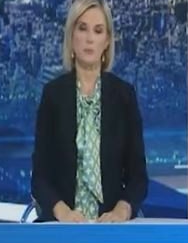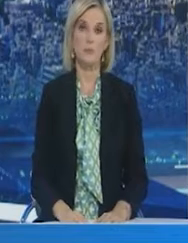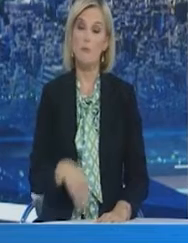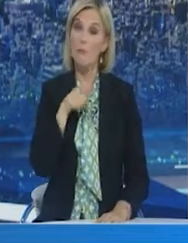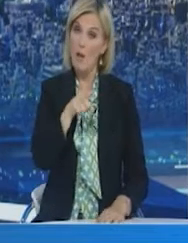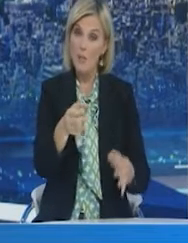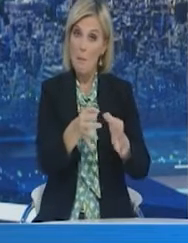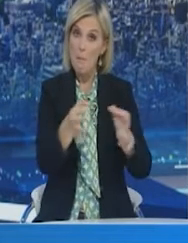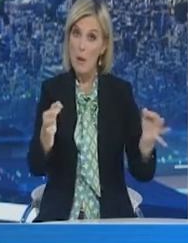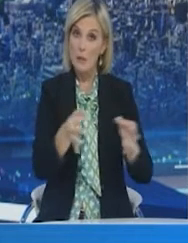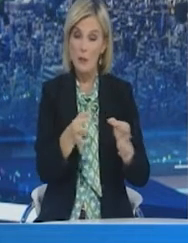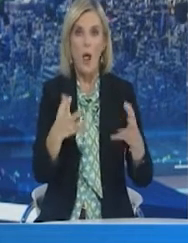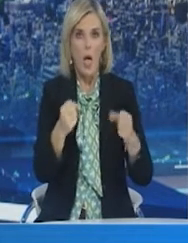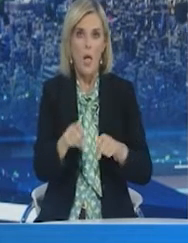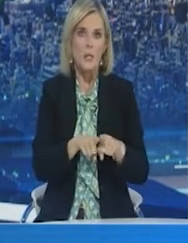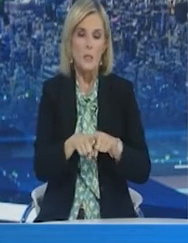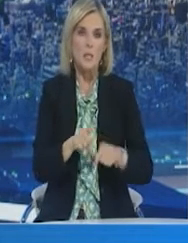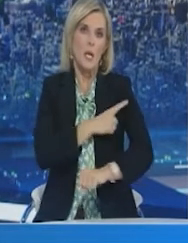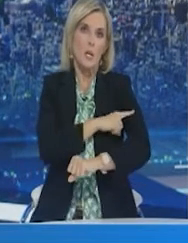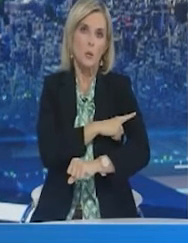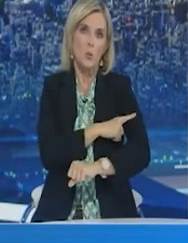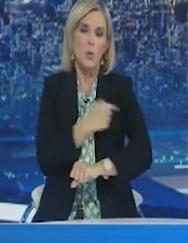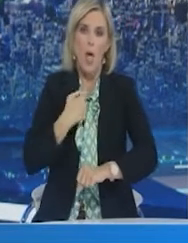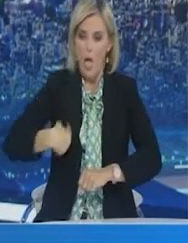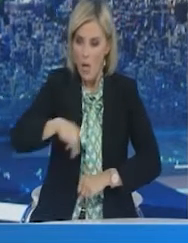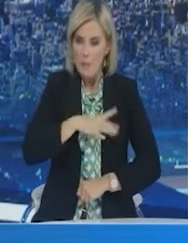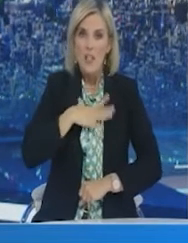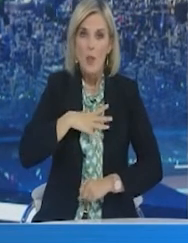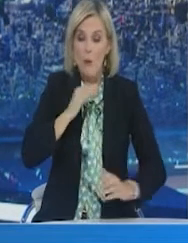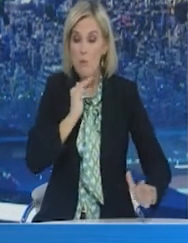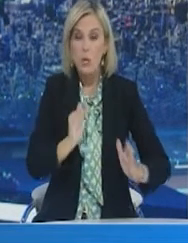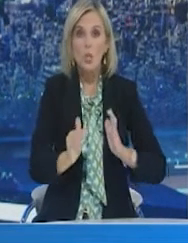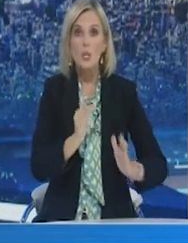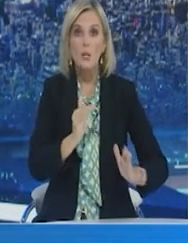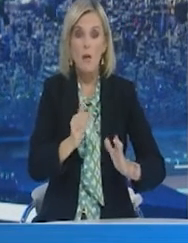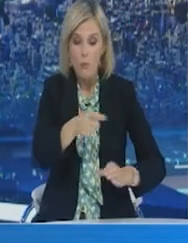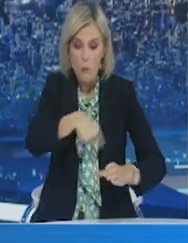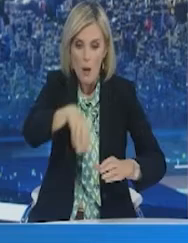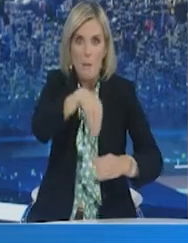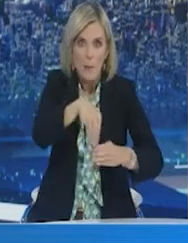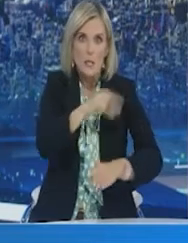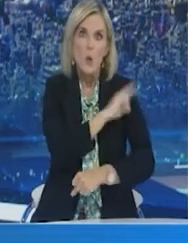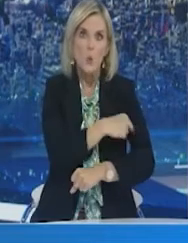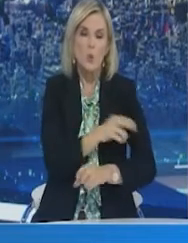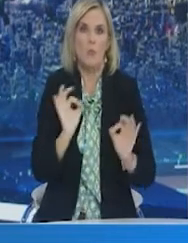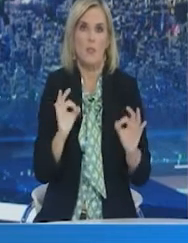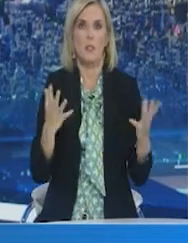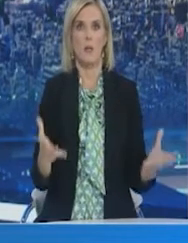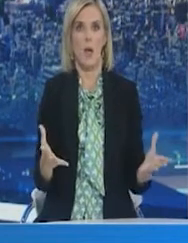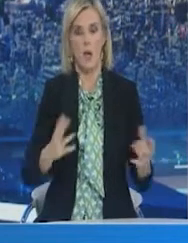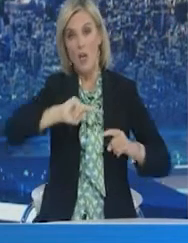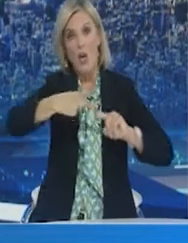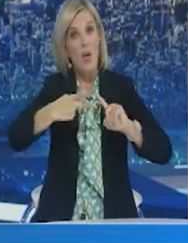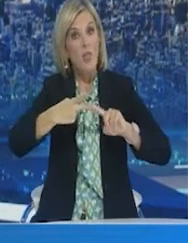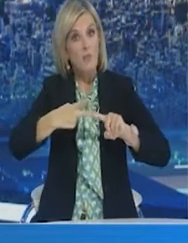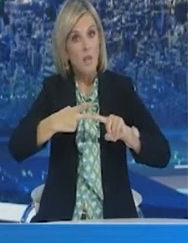υγειονομικούς, πρώτον γιατί θέλουμε να προστατεύσουμε όλο το προσωπικό που παρέχει υπηρεσίες υγείας και κατά δεύτερον να